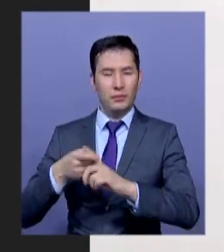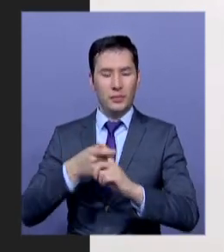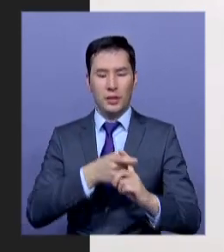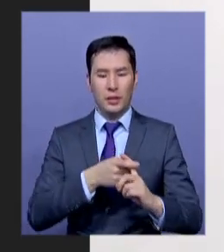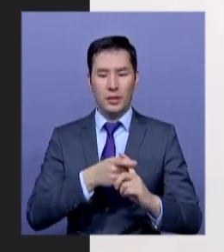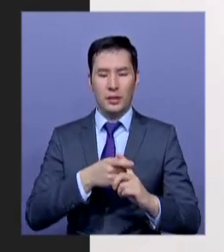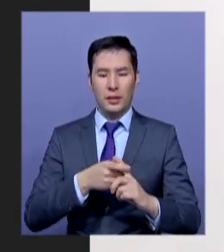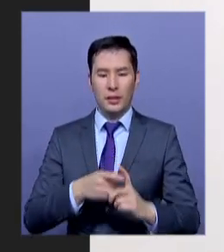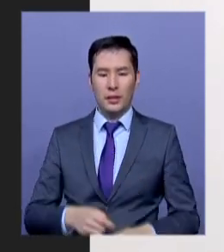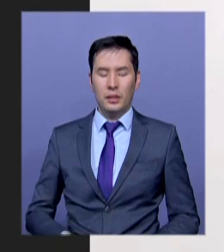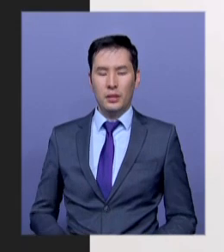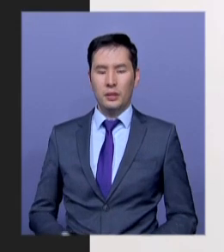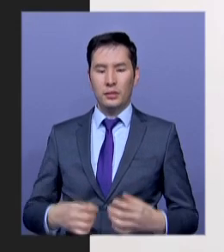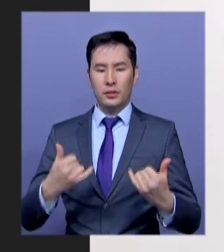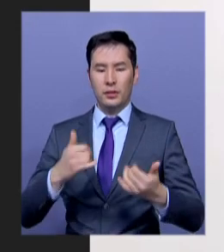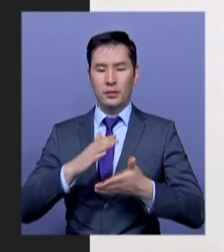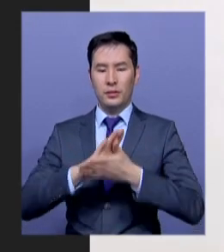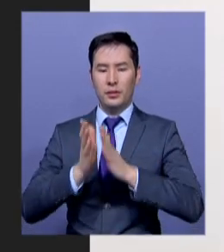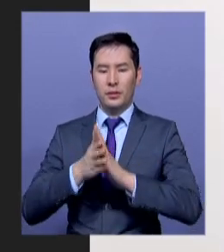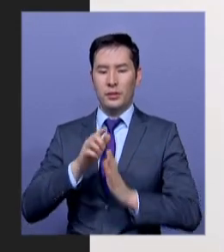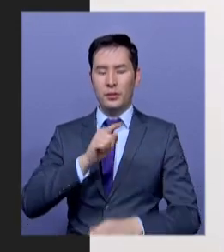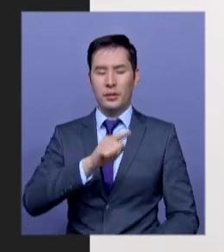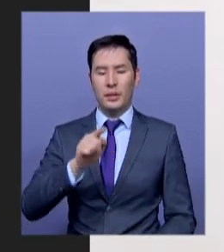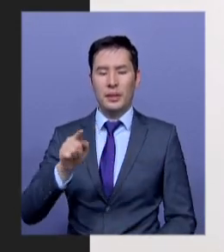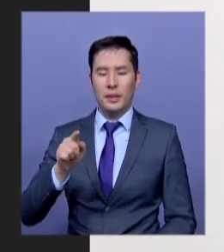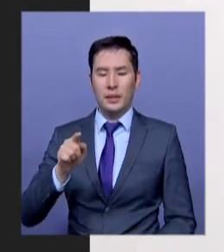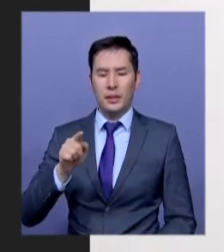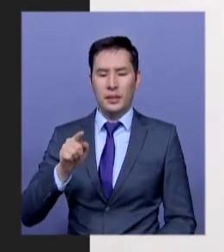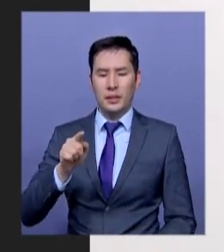Мына батыс елдерінде қазіргі болып жатқан жағдайларда жалғыз Қазақстанда емес,